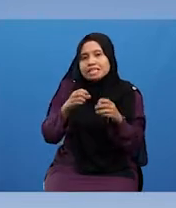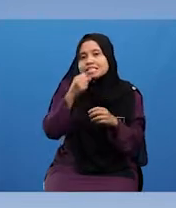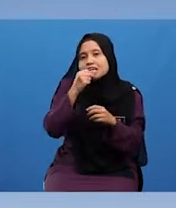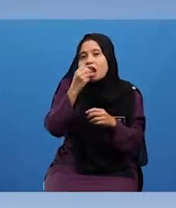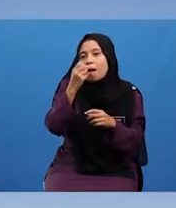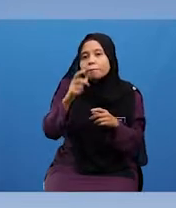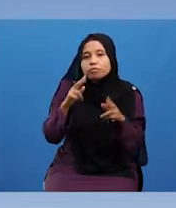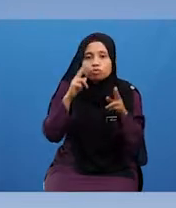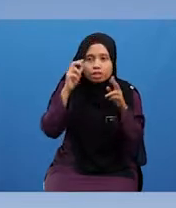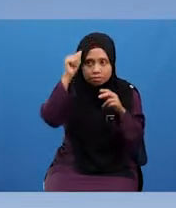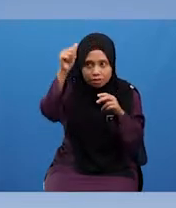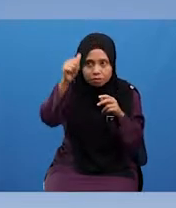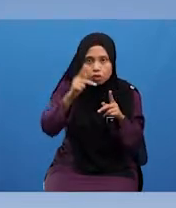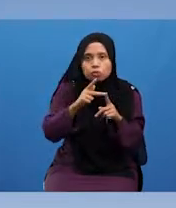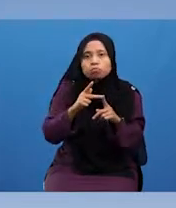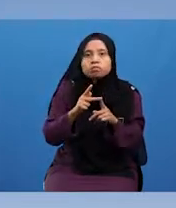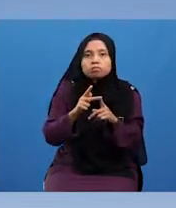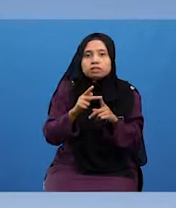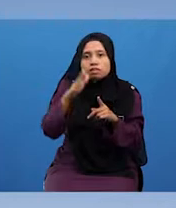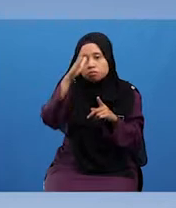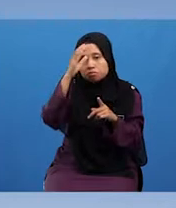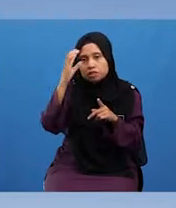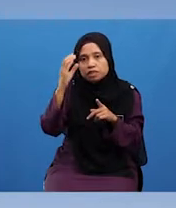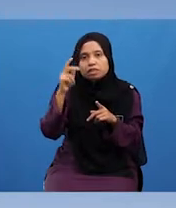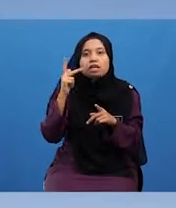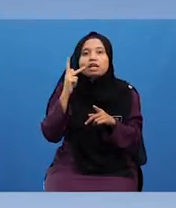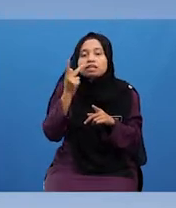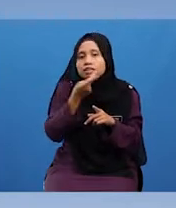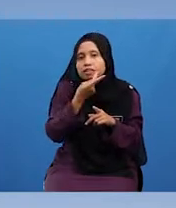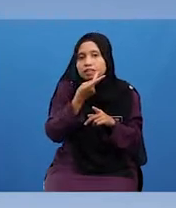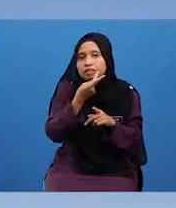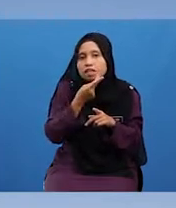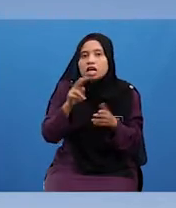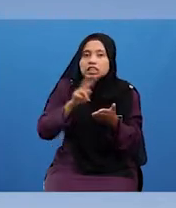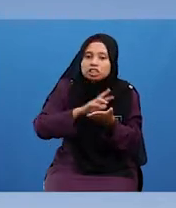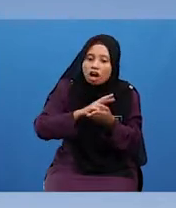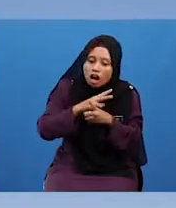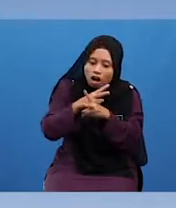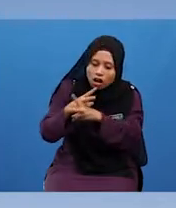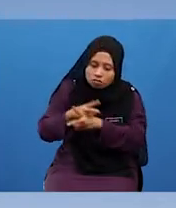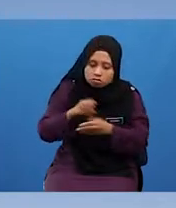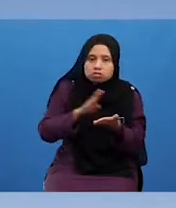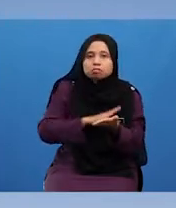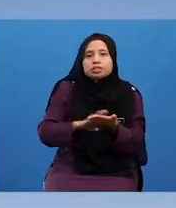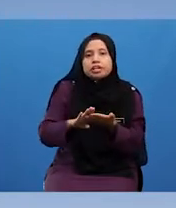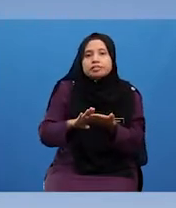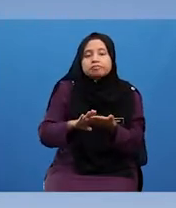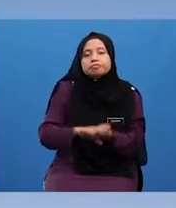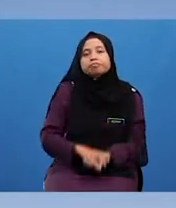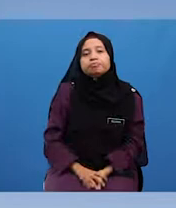kantin. Jaga kebersihan seperti menyapu kelas, mengelap